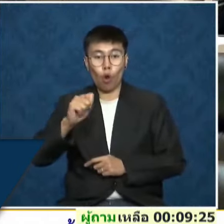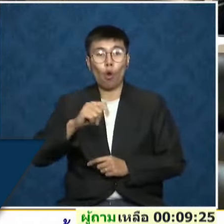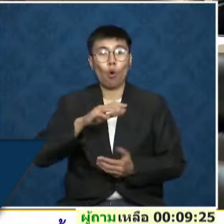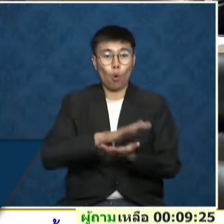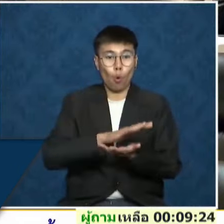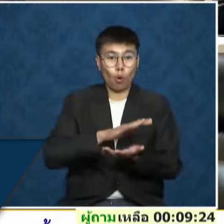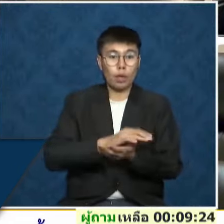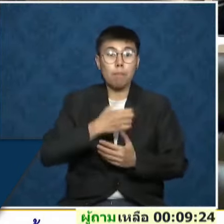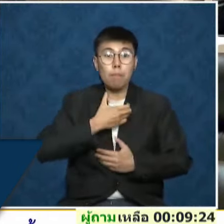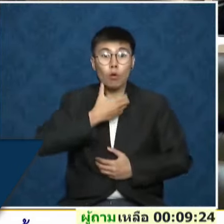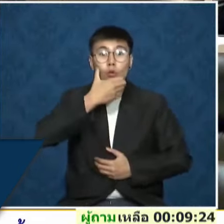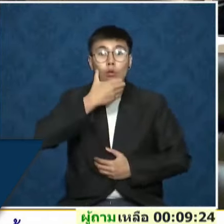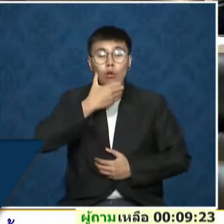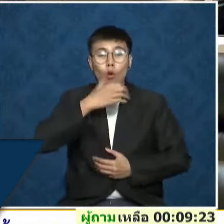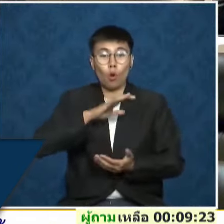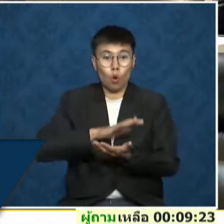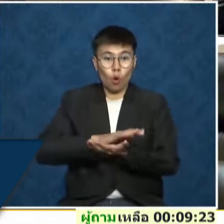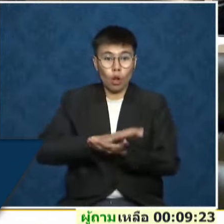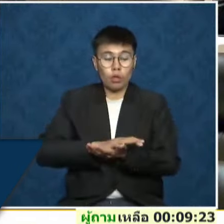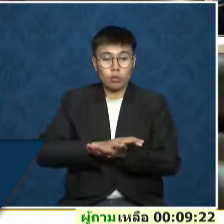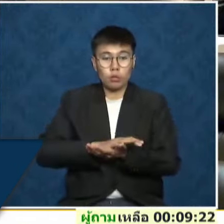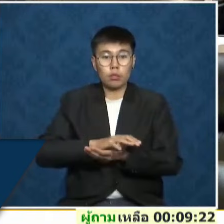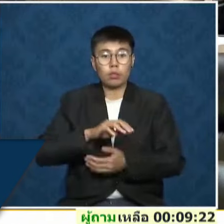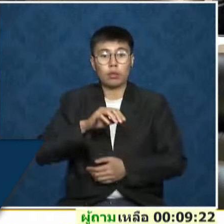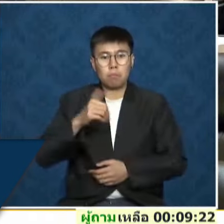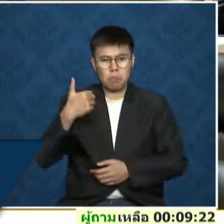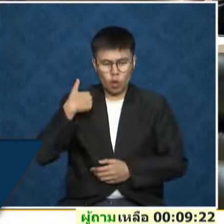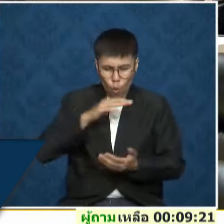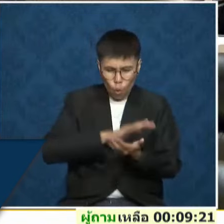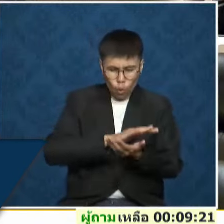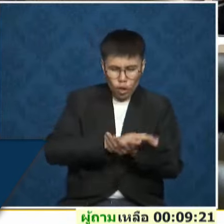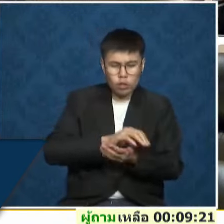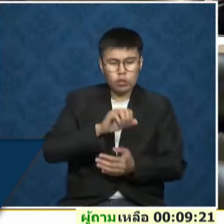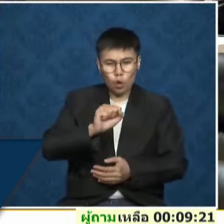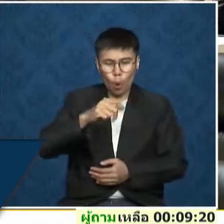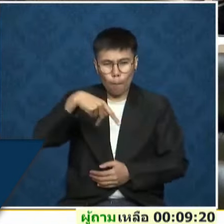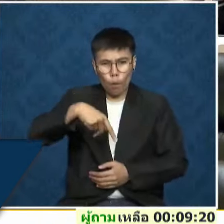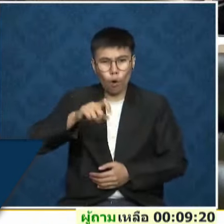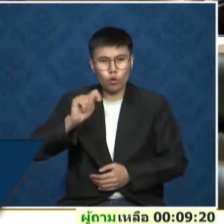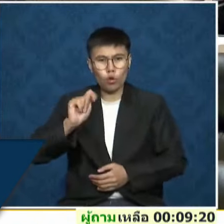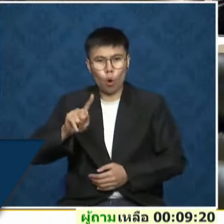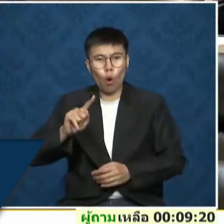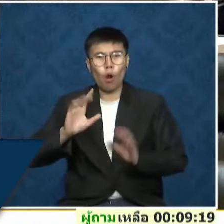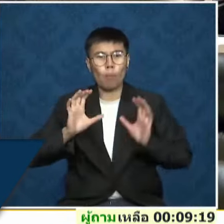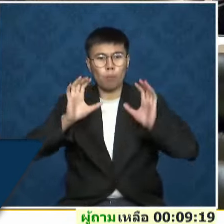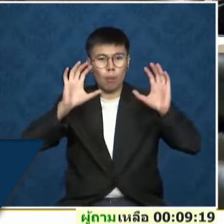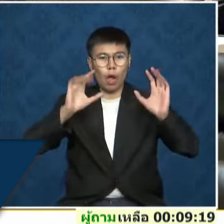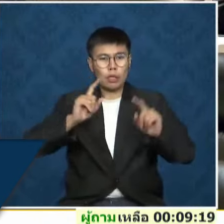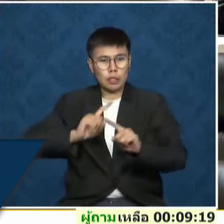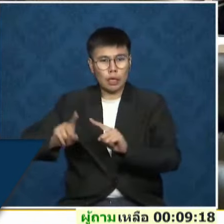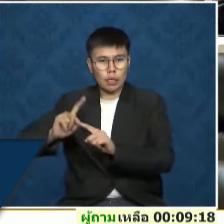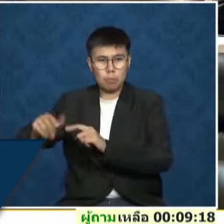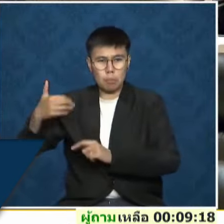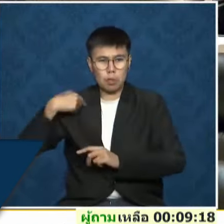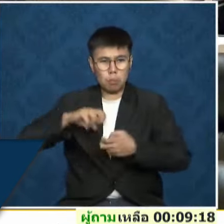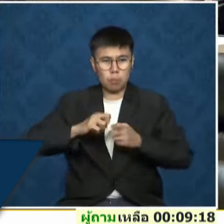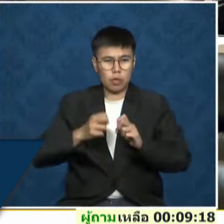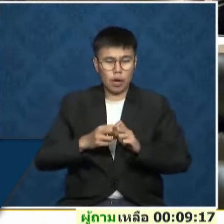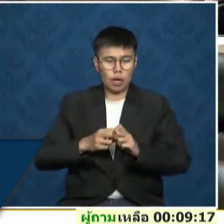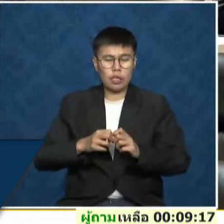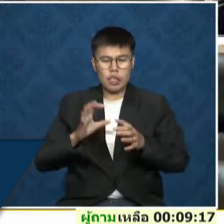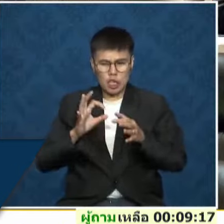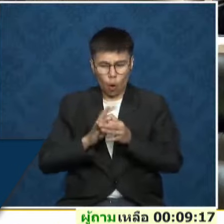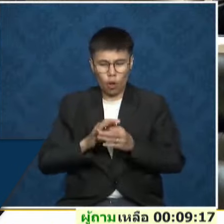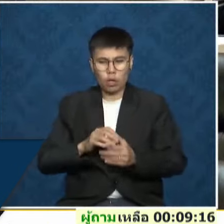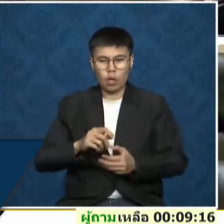ชานุเคราะห์โรงเรียนศึกษาสงเคราะห์รวมถึงโรงเรียนสพท.ต่างๆนะคะมีปัญหาเรื้อรังเรื่องทุจริตค่าอาห